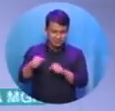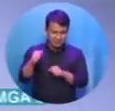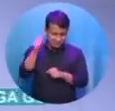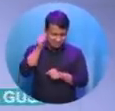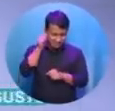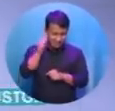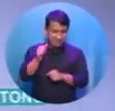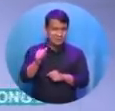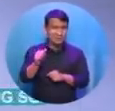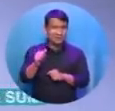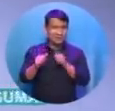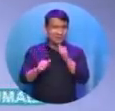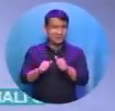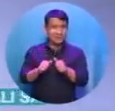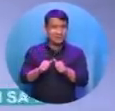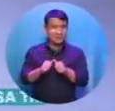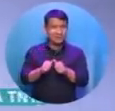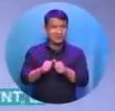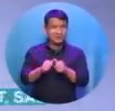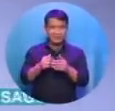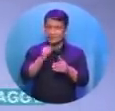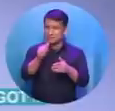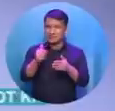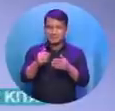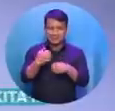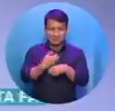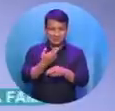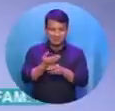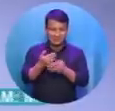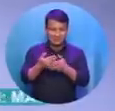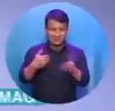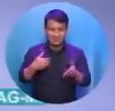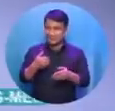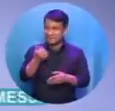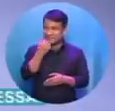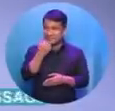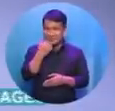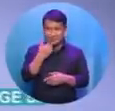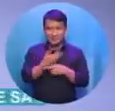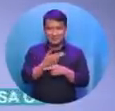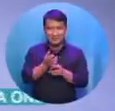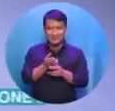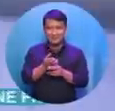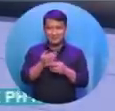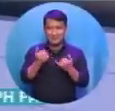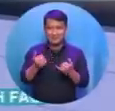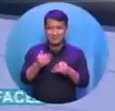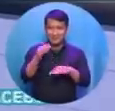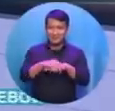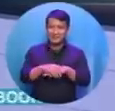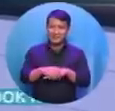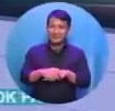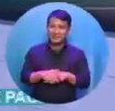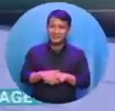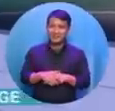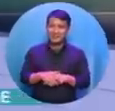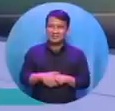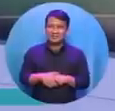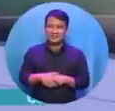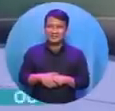spot. Hindi dapat nila inaayos yung before. Mali yun, yung ayusin before. Mali yun. Dapat on the spot niya ayusin.